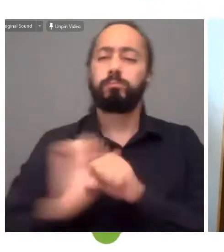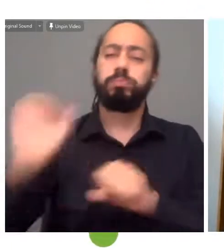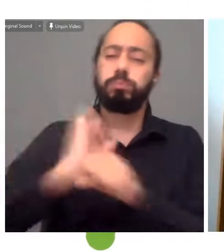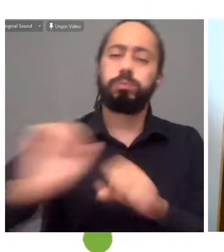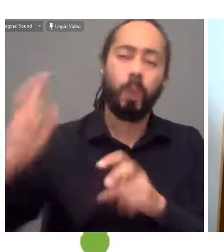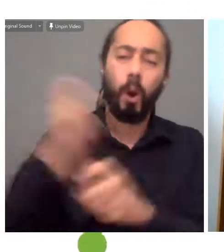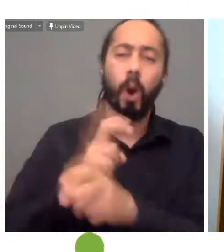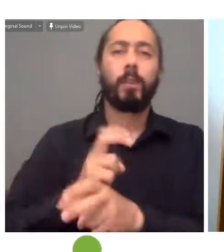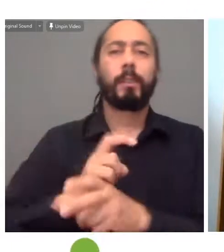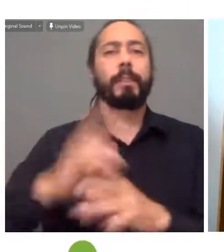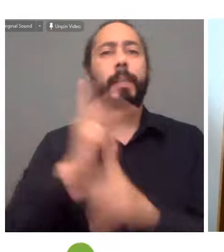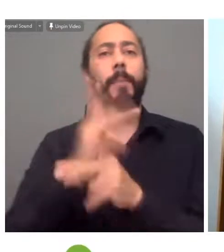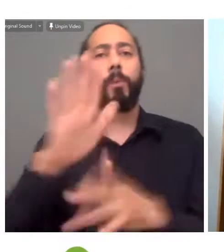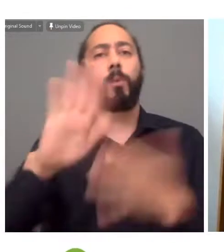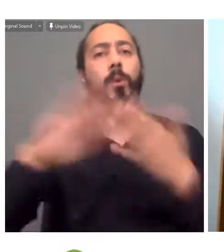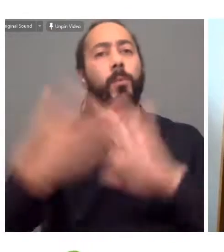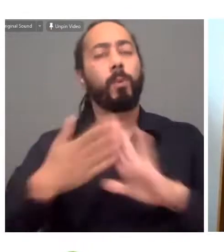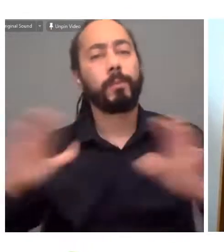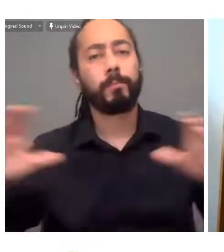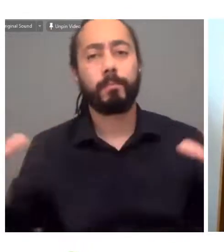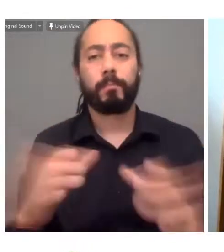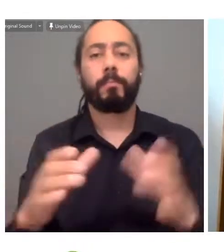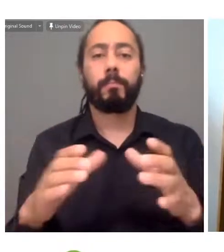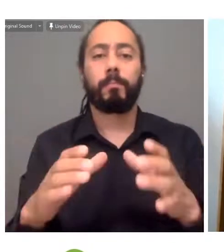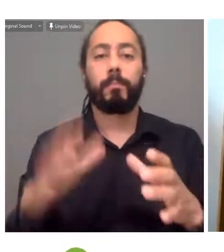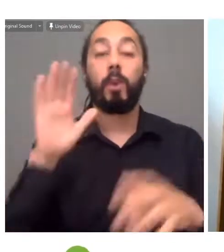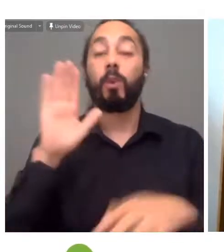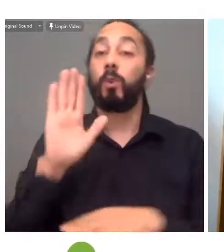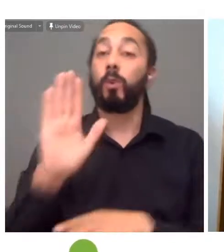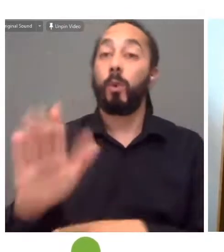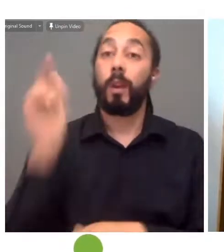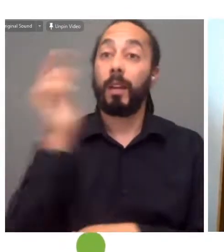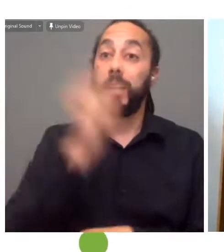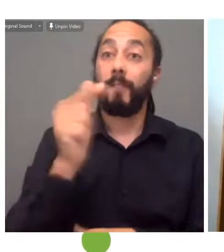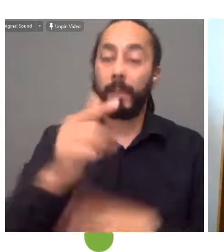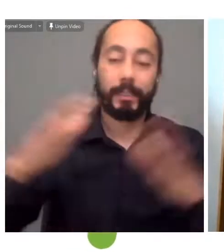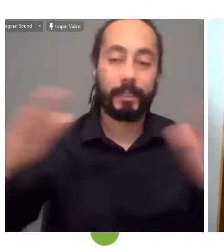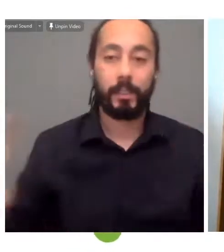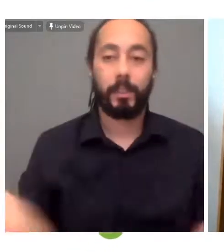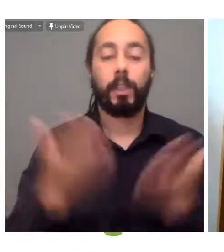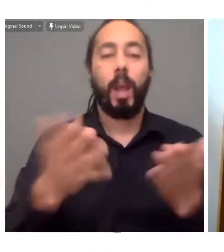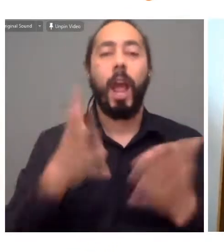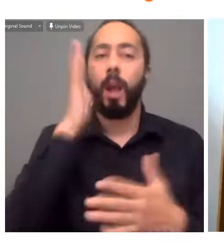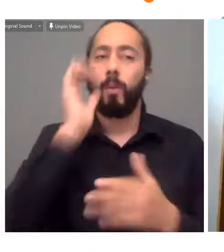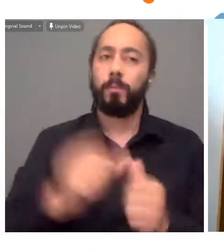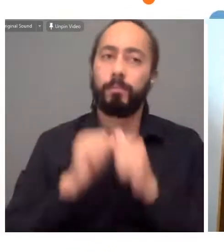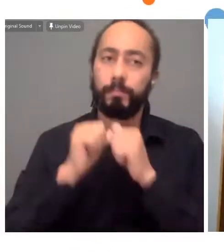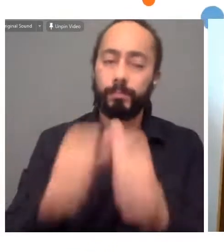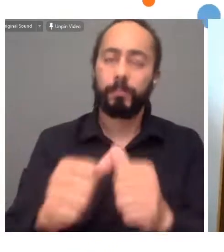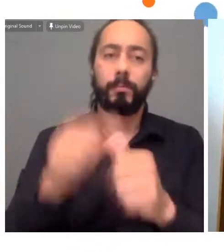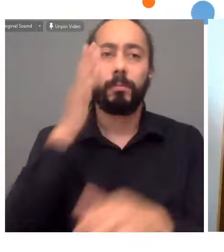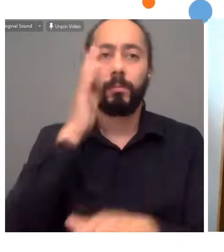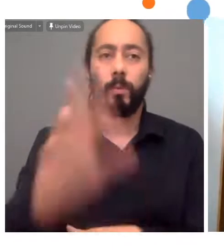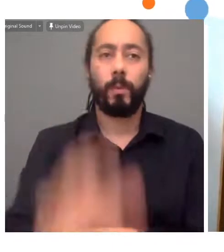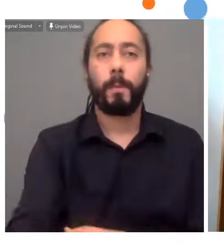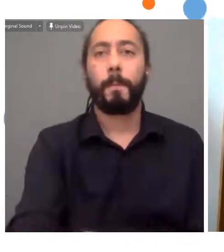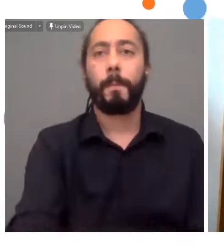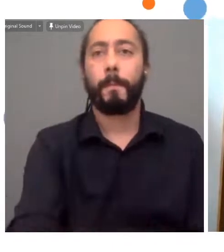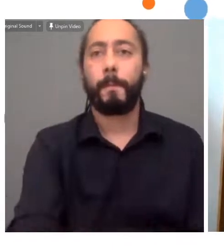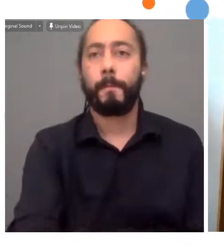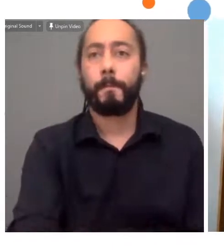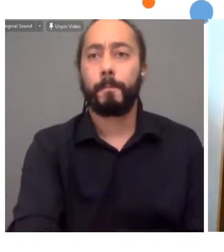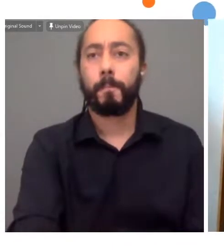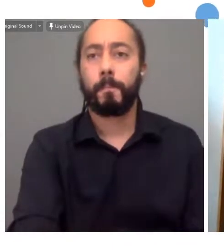government has been here for you too, and we will continue to be there. C'est exactement pourquoi je désirais vous rencontrer. Nous avons